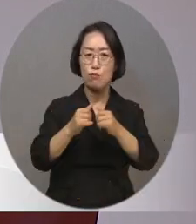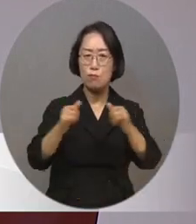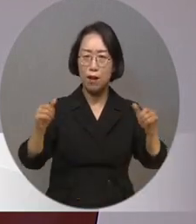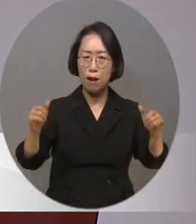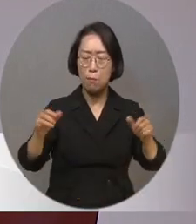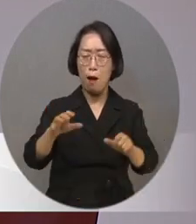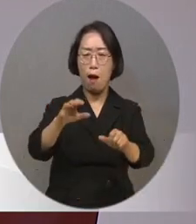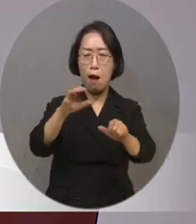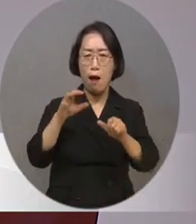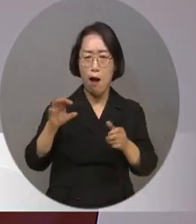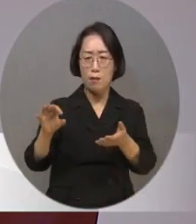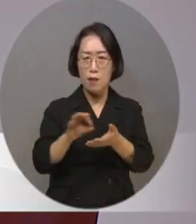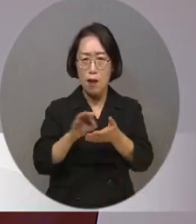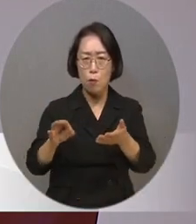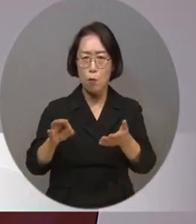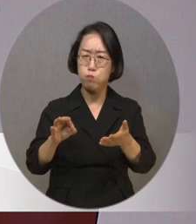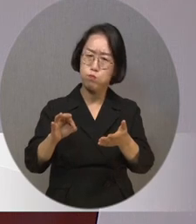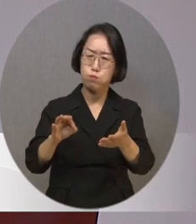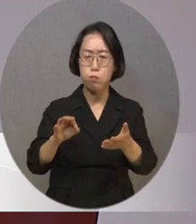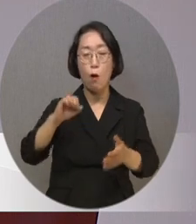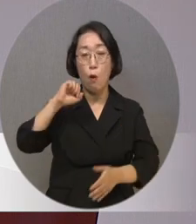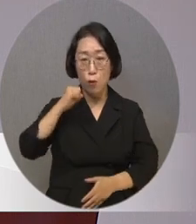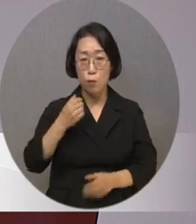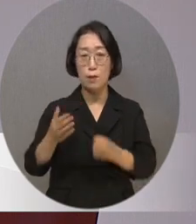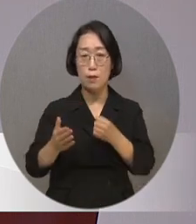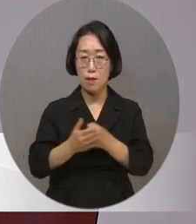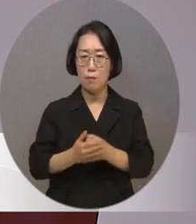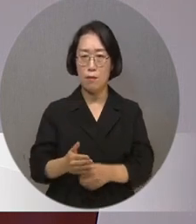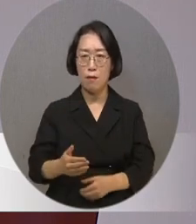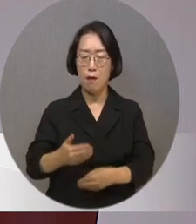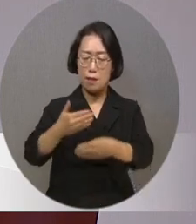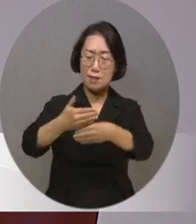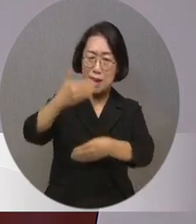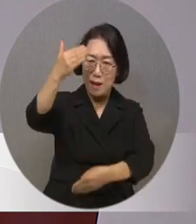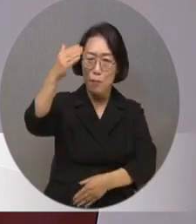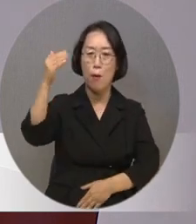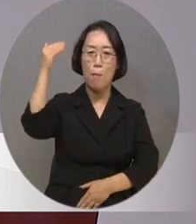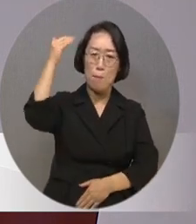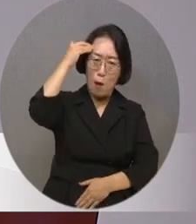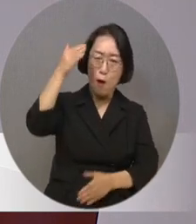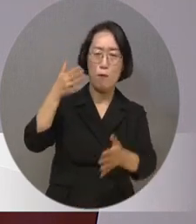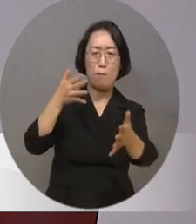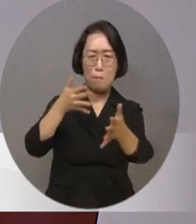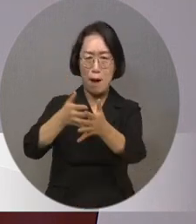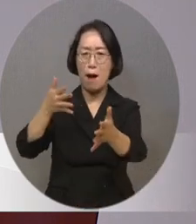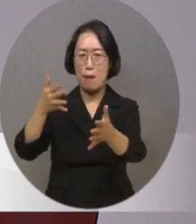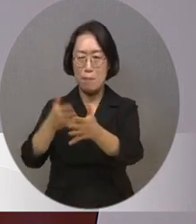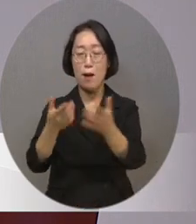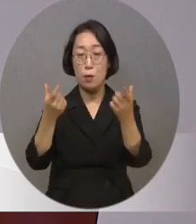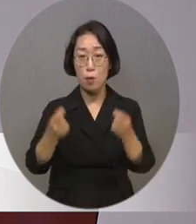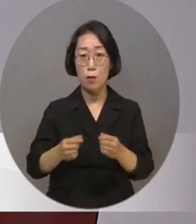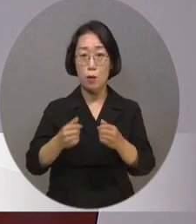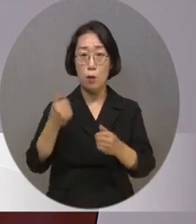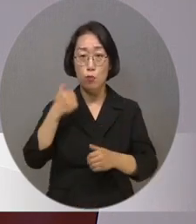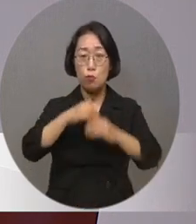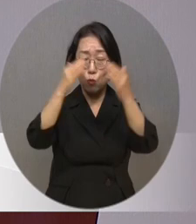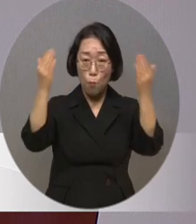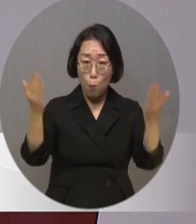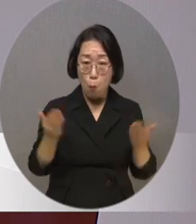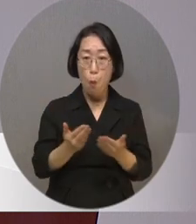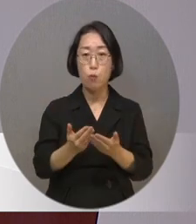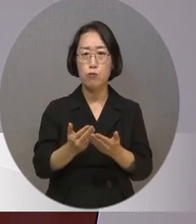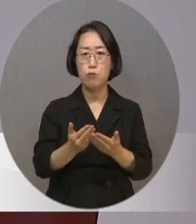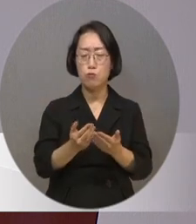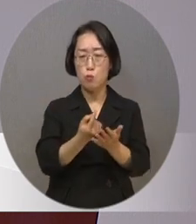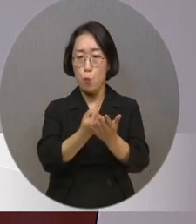활용의 어려움으로 인해서 디지털이 새로운 장벽이 되기도 합니다. 어느 누구도 디지털 기술과 서비스로부터